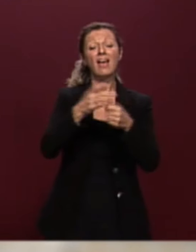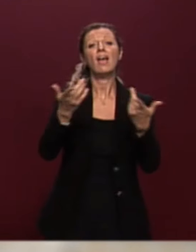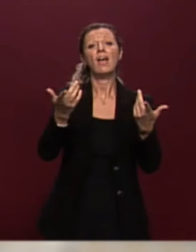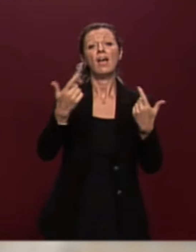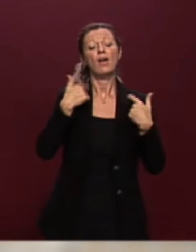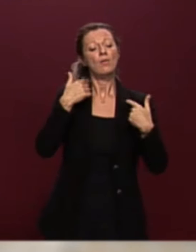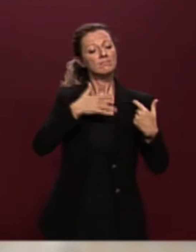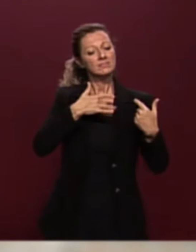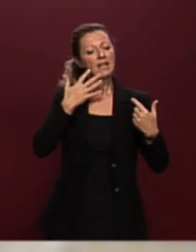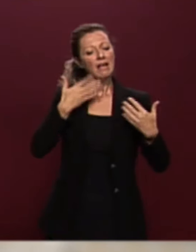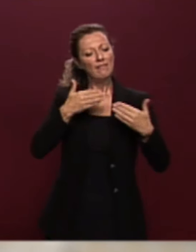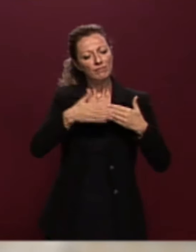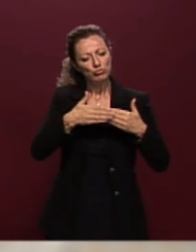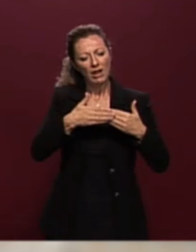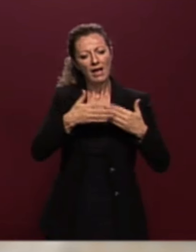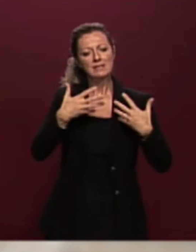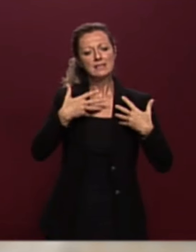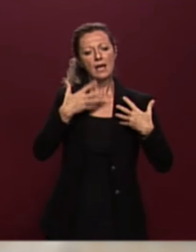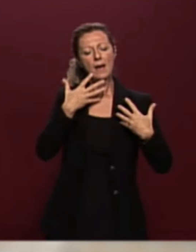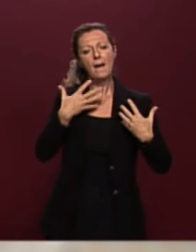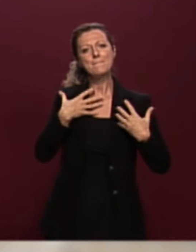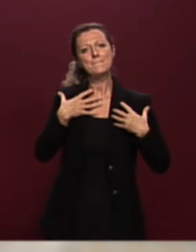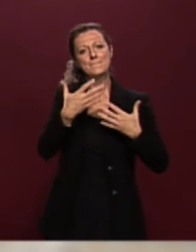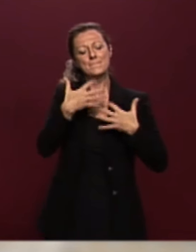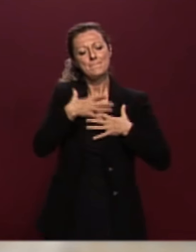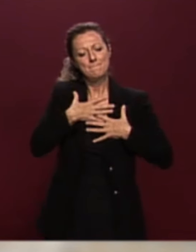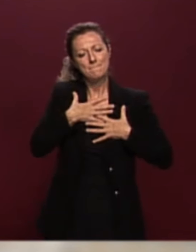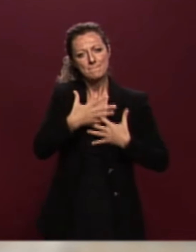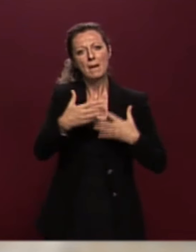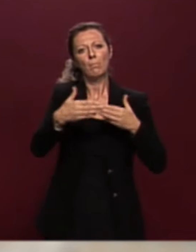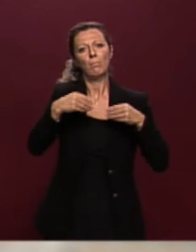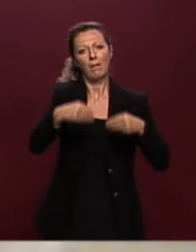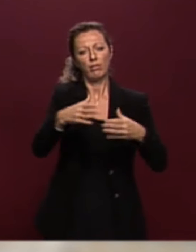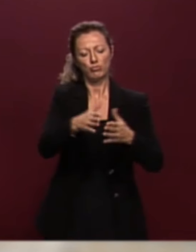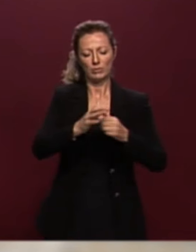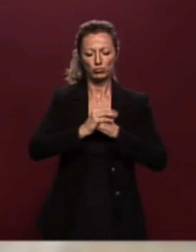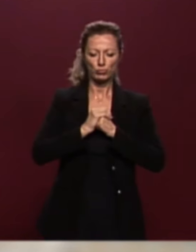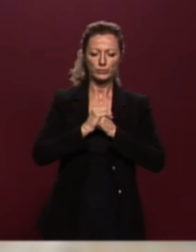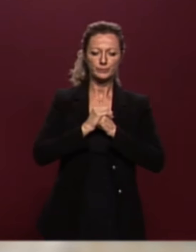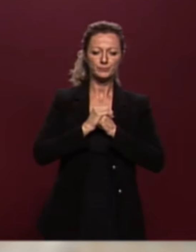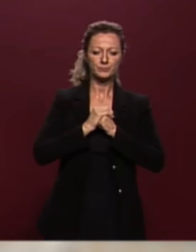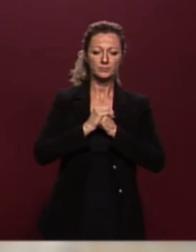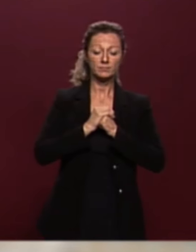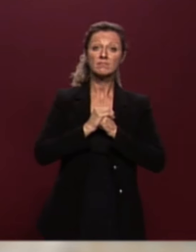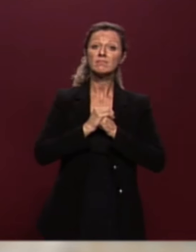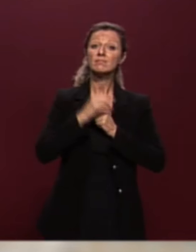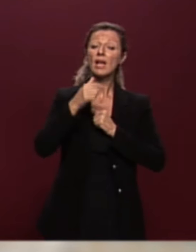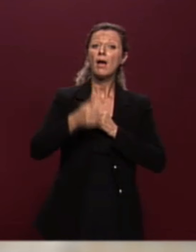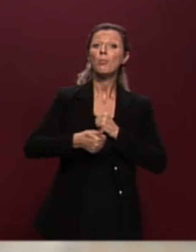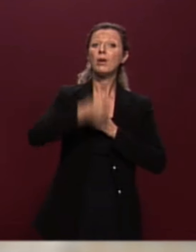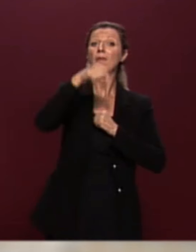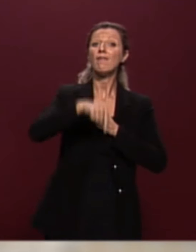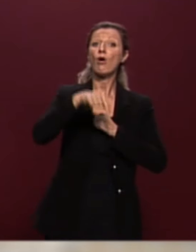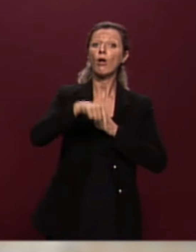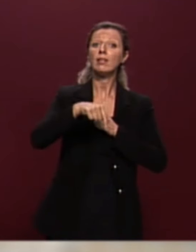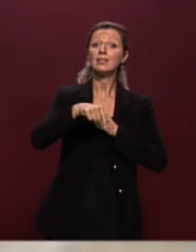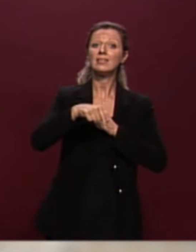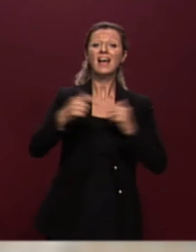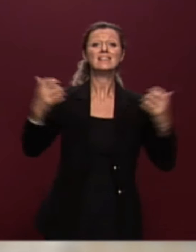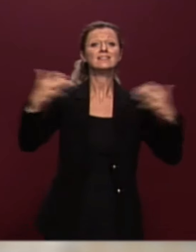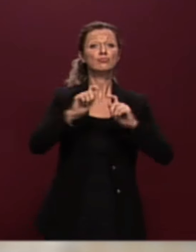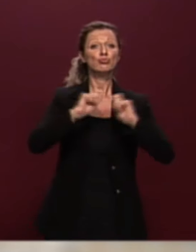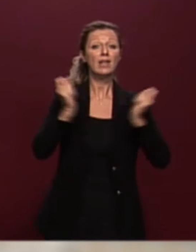di vicinanza e partecipazione. È la prima volta che si organizzano gli Stati Generali della Salute